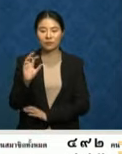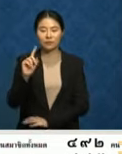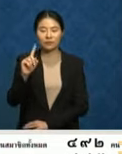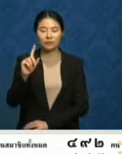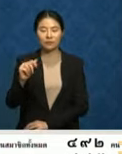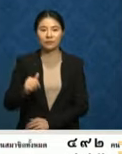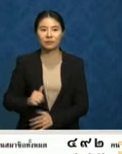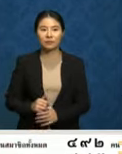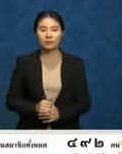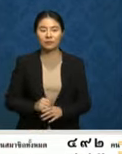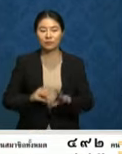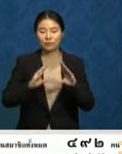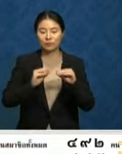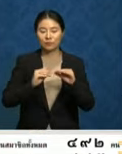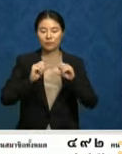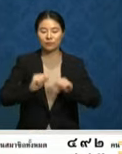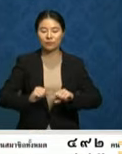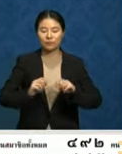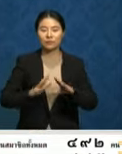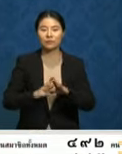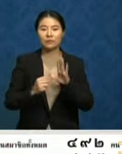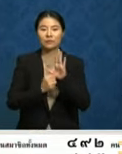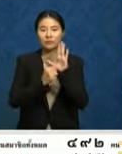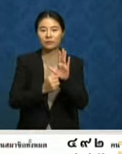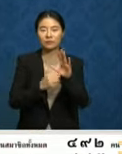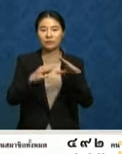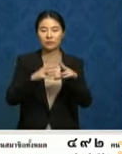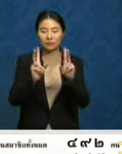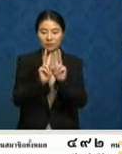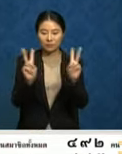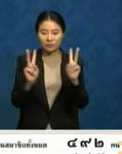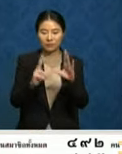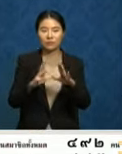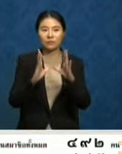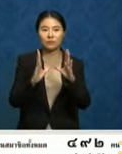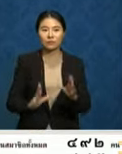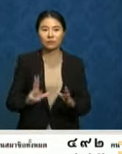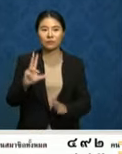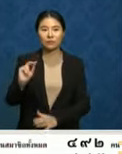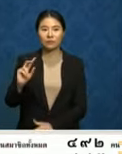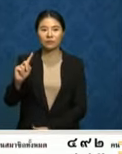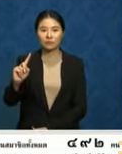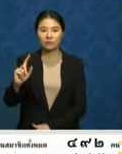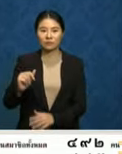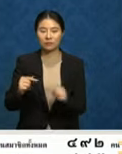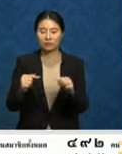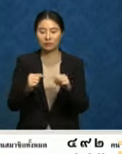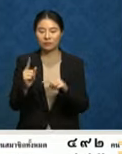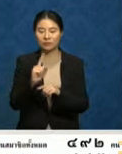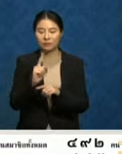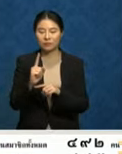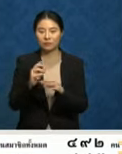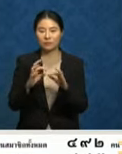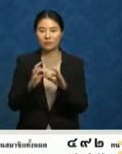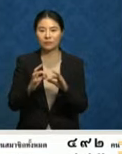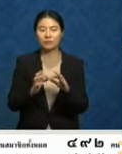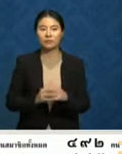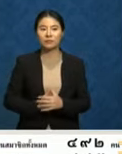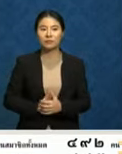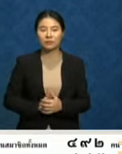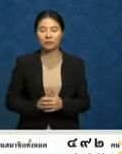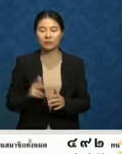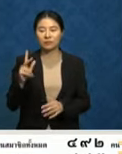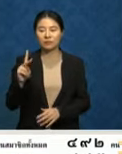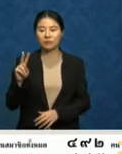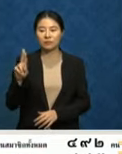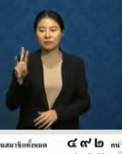เ่อที่ประชุมมีมติให้เสนอกรรมาธิการวิสามัญจำนวน 31ท่านนั้นในสัดส่วนของคณะ